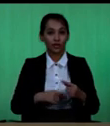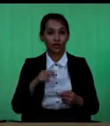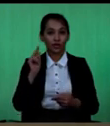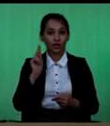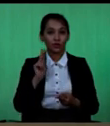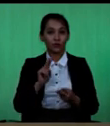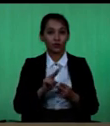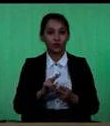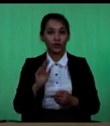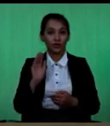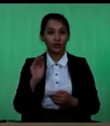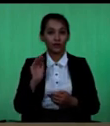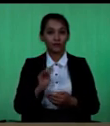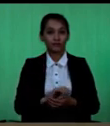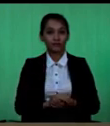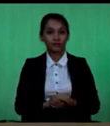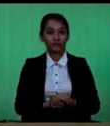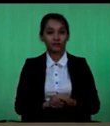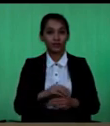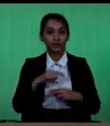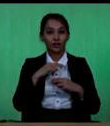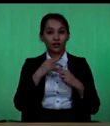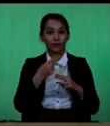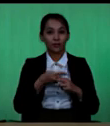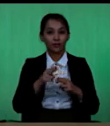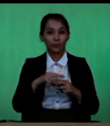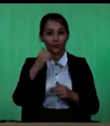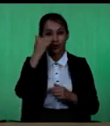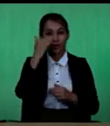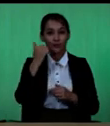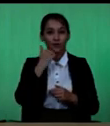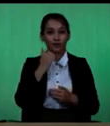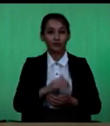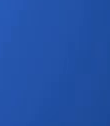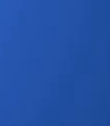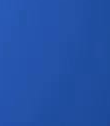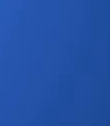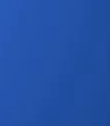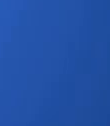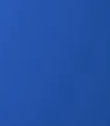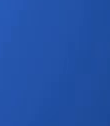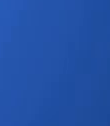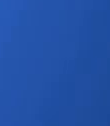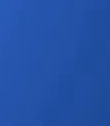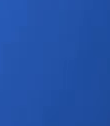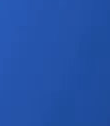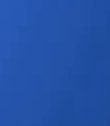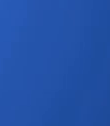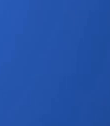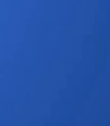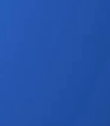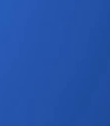ko'rishguncha, xayr bolajonlar. E'tiboringiz uchun rahmat.